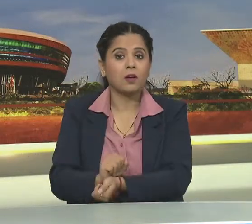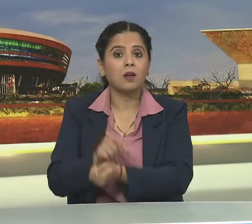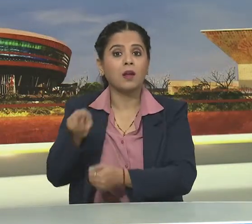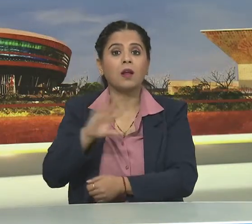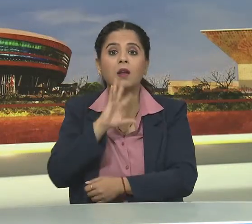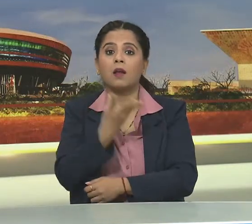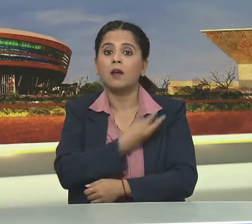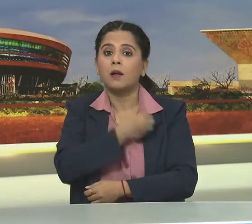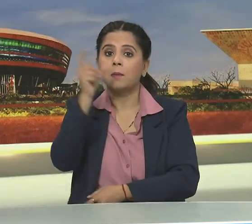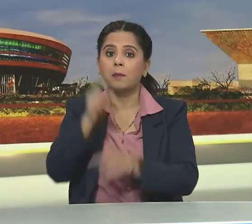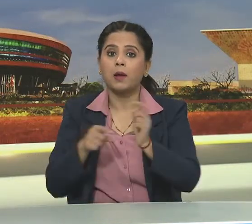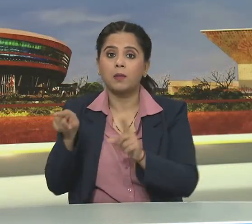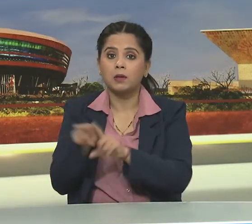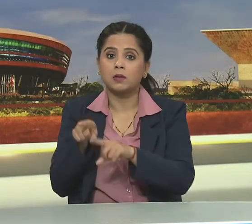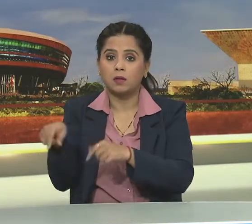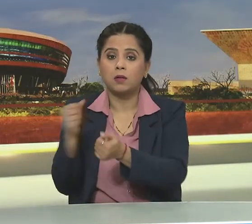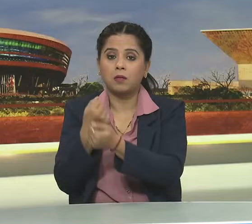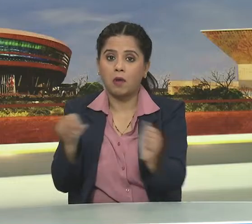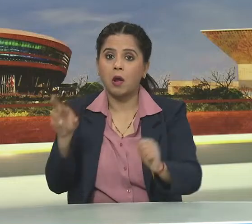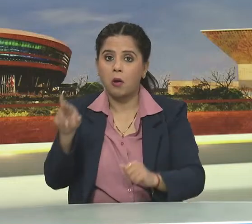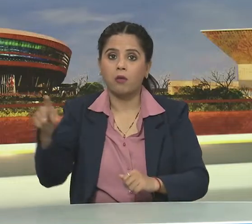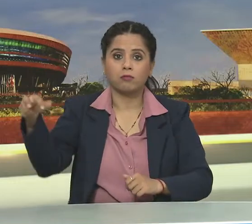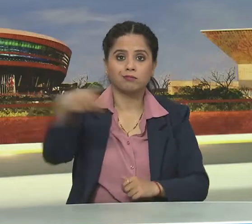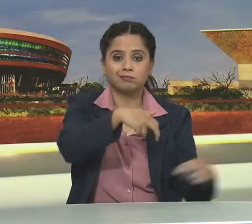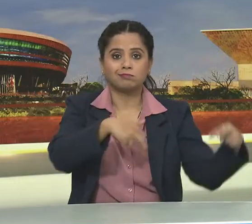भी रिहा किए जाने की संभावना है।